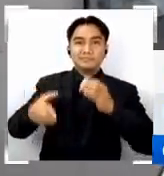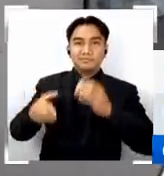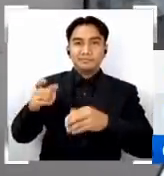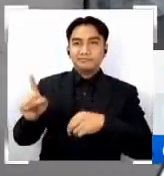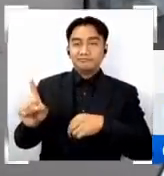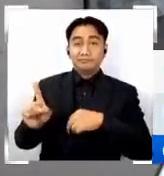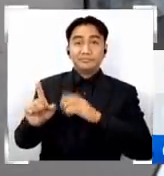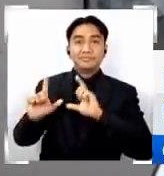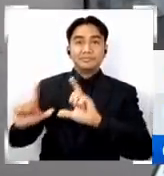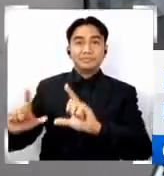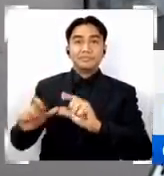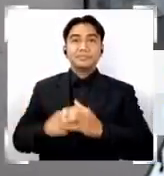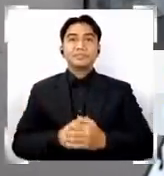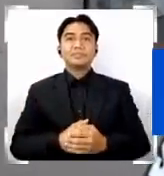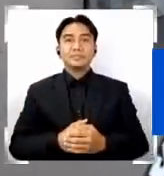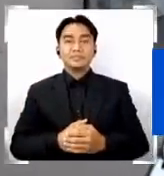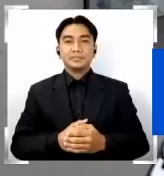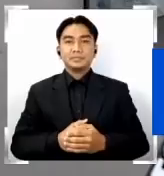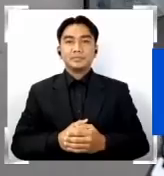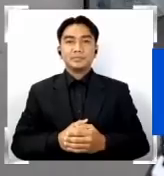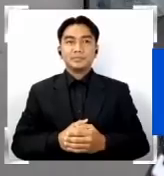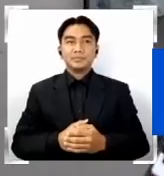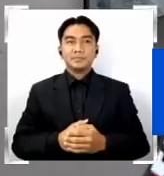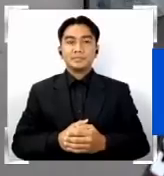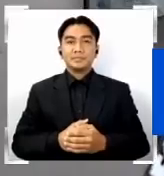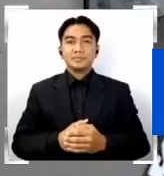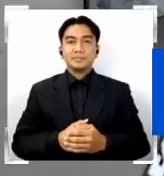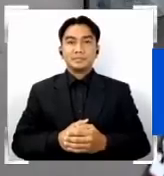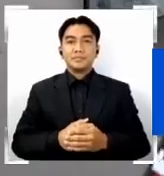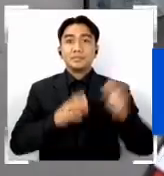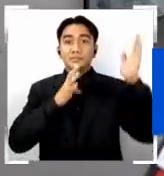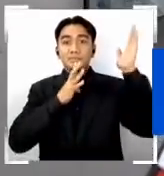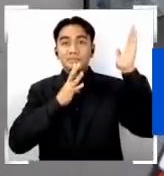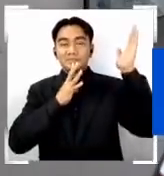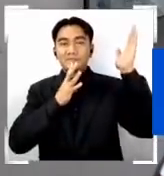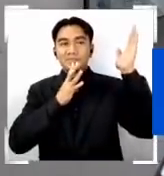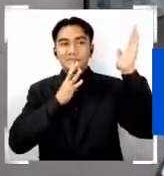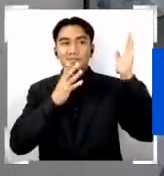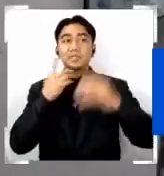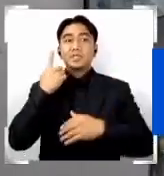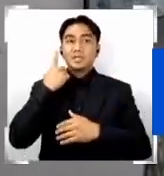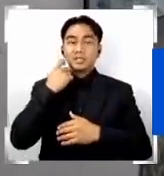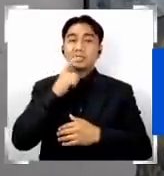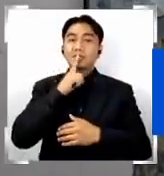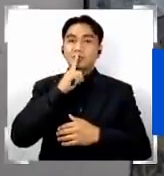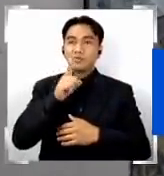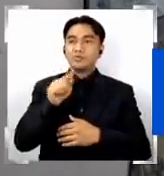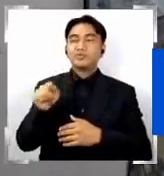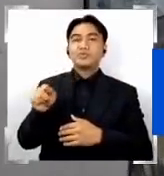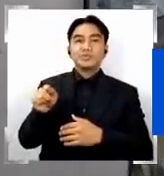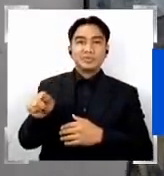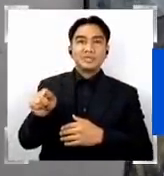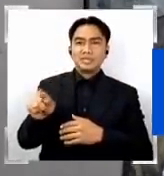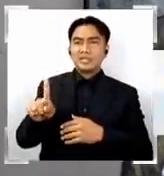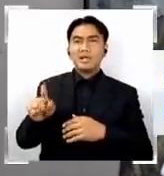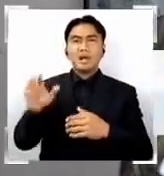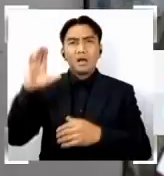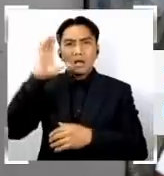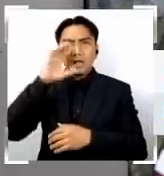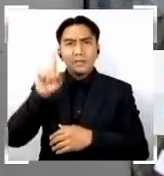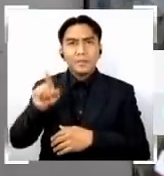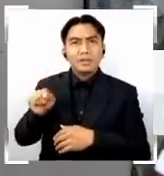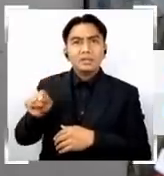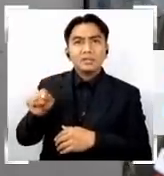According sa tumayong negotiator kanina, si Major Untuan, alleged daw na may inaanap siyang asawa niya na partners,